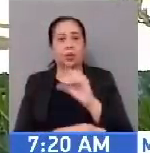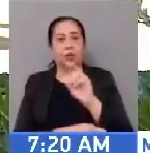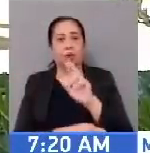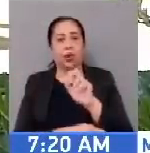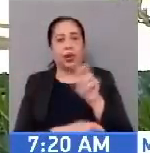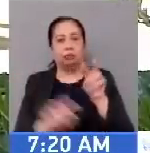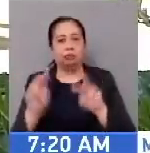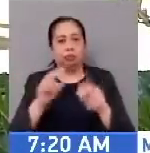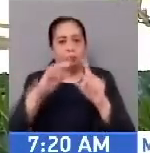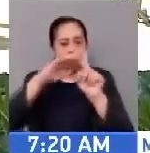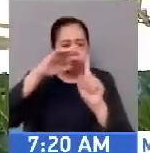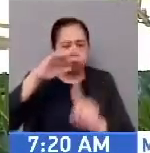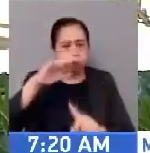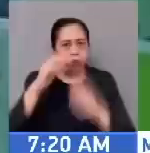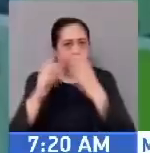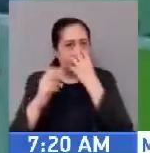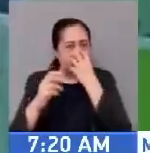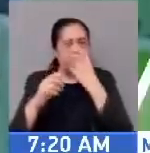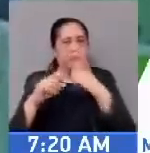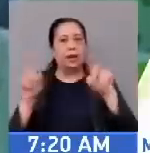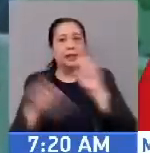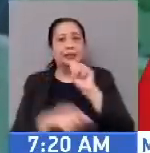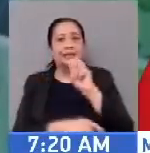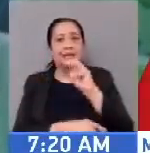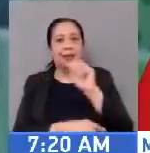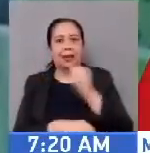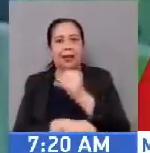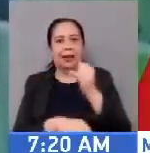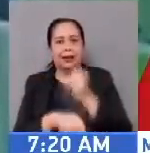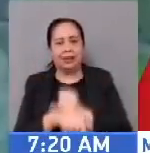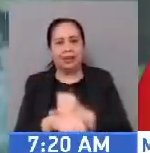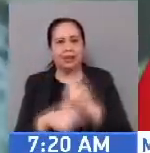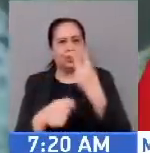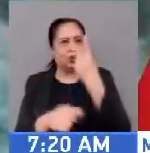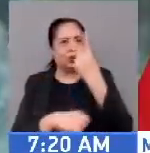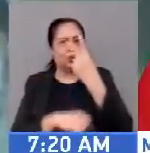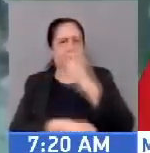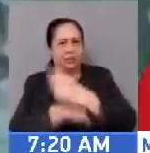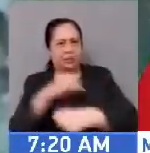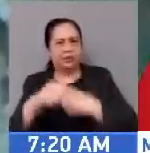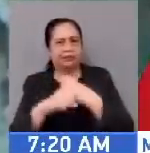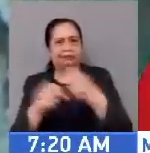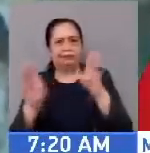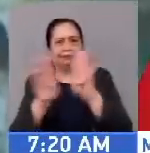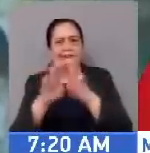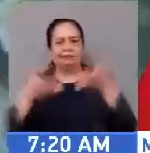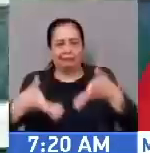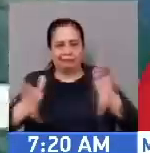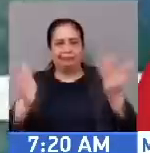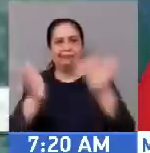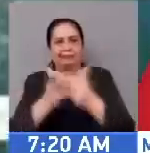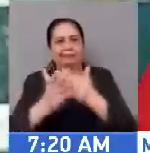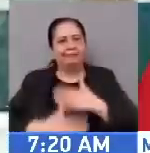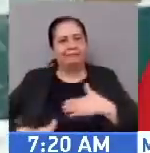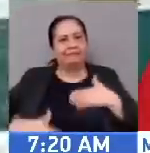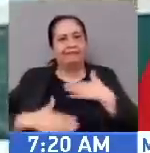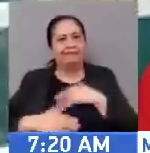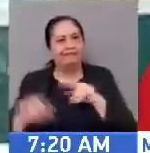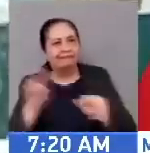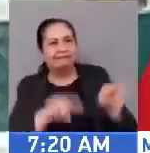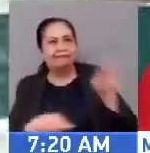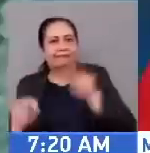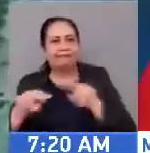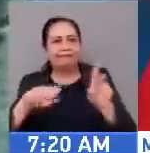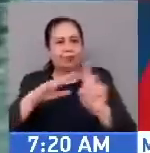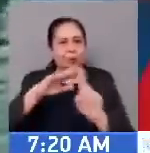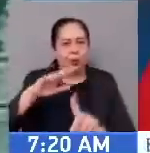sa Samal Island. Alas 2 taon itong sinara dahil sa pandemic. Ngayon, maaari na muling ma-enjoy ang view ng coral reef at giant clams